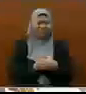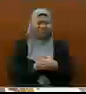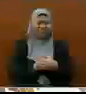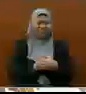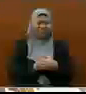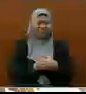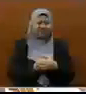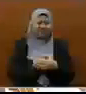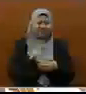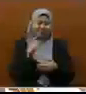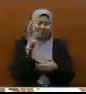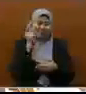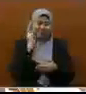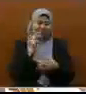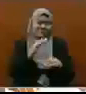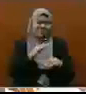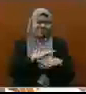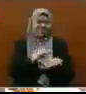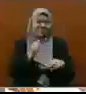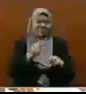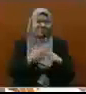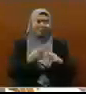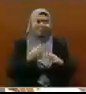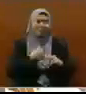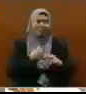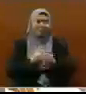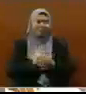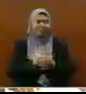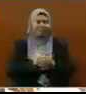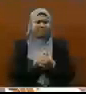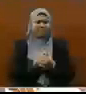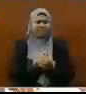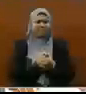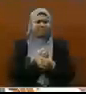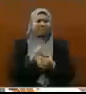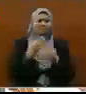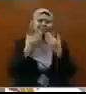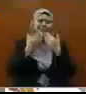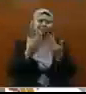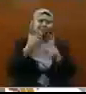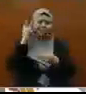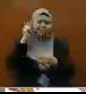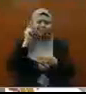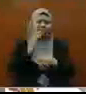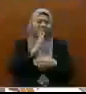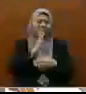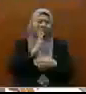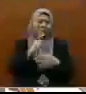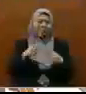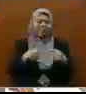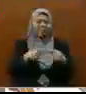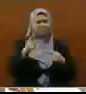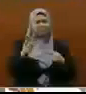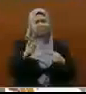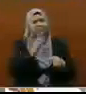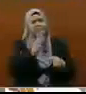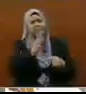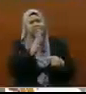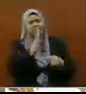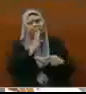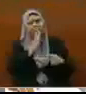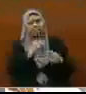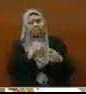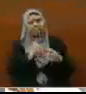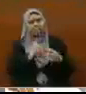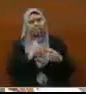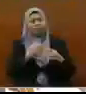Sebab dia petik tadi. Terima kasih Tuan Speaker dan sahabat saya. Bila dinyatakan bahawa antara